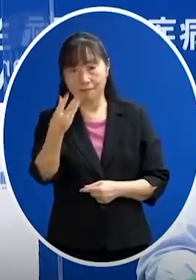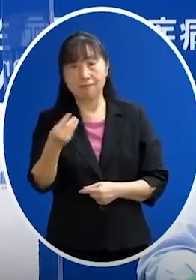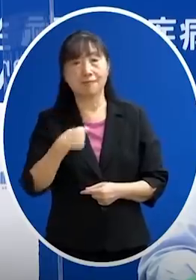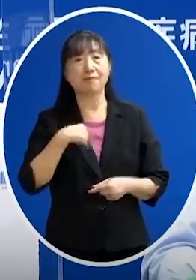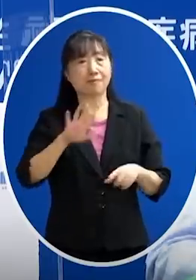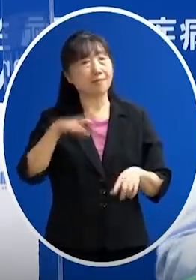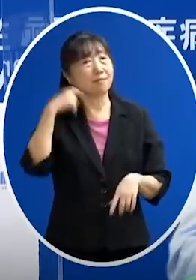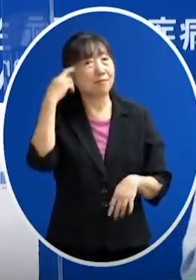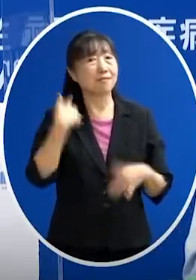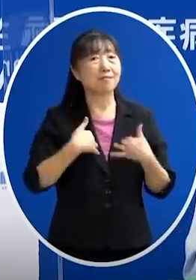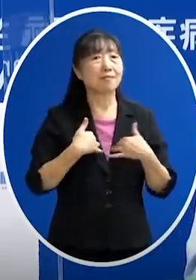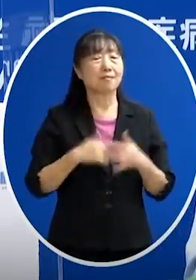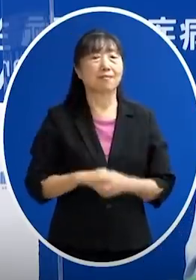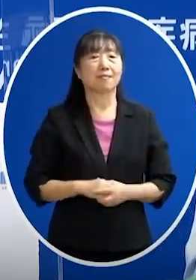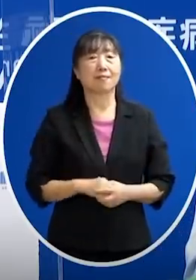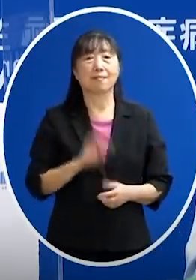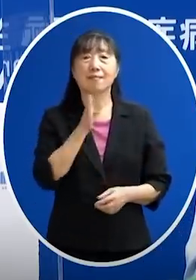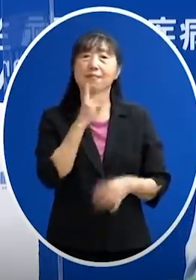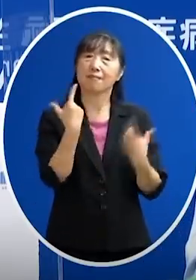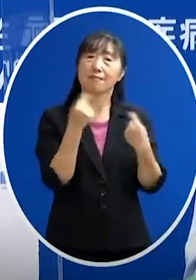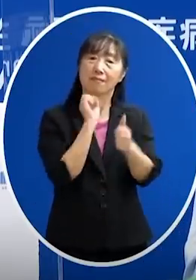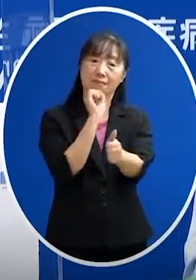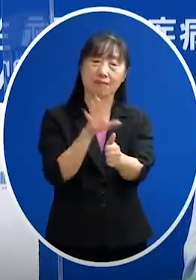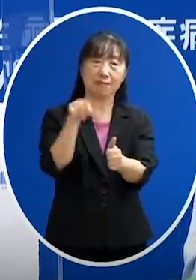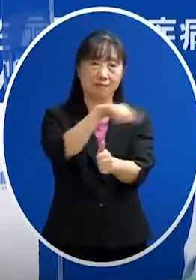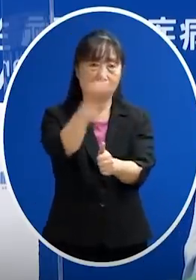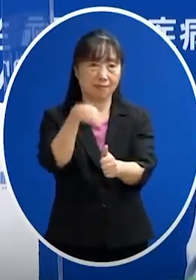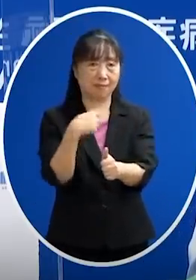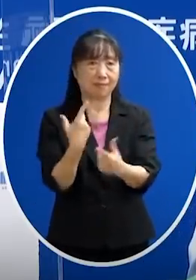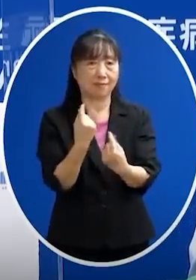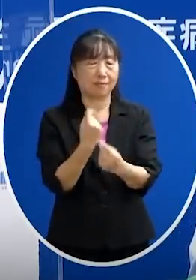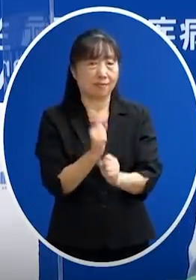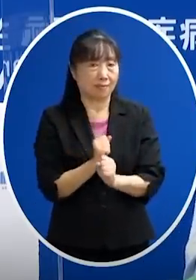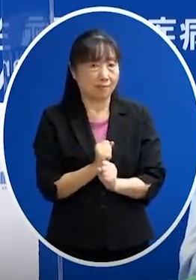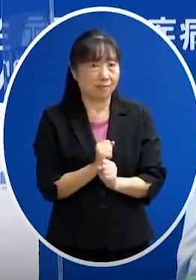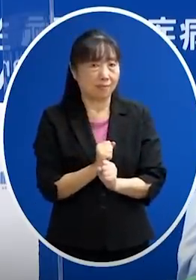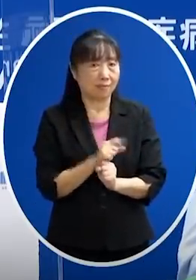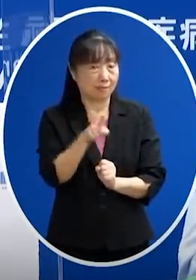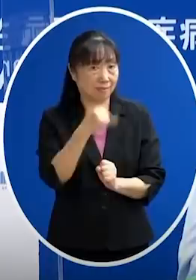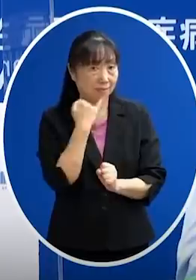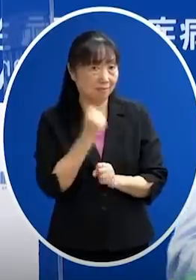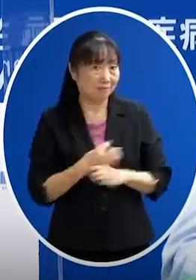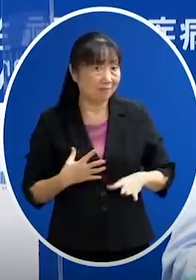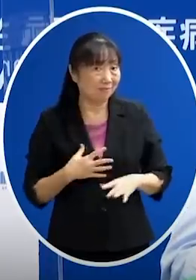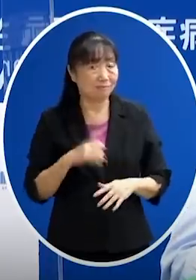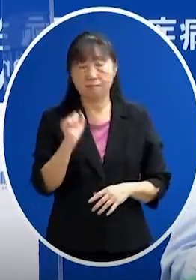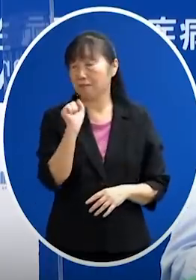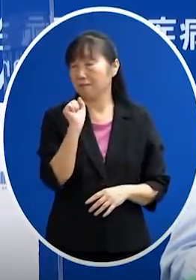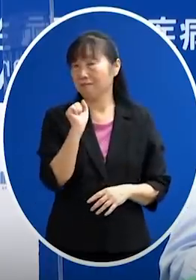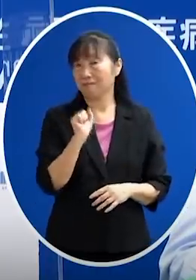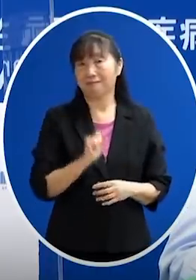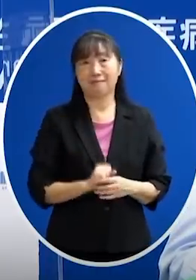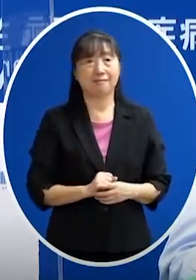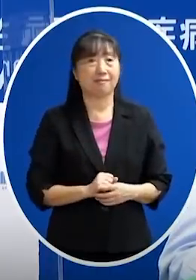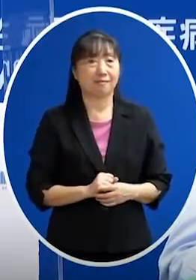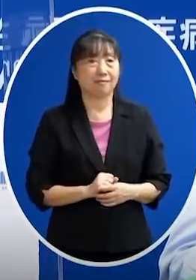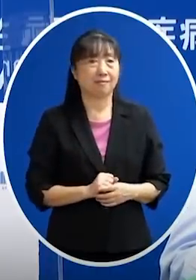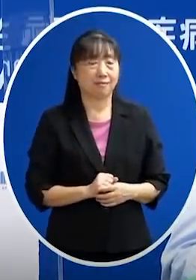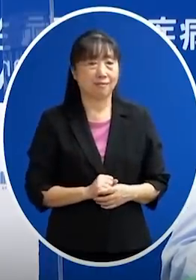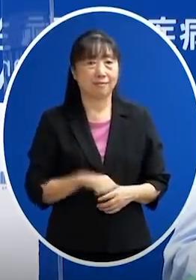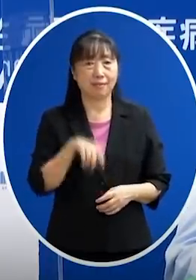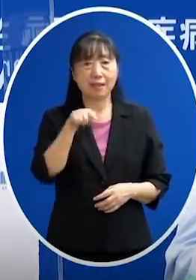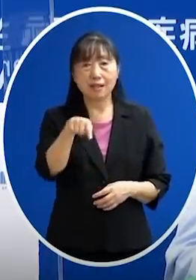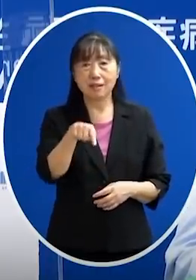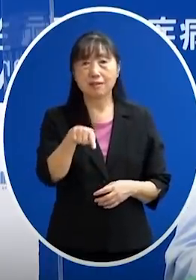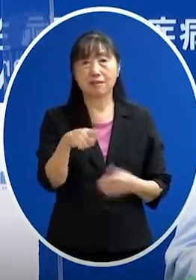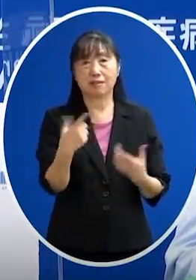兴。不过还是要提醒，并没有到这种可以放松的时候，仍然这个病例数仍然是